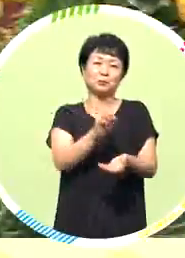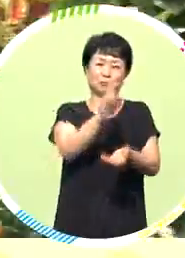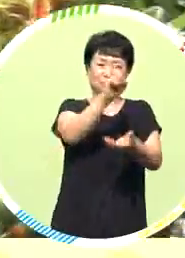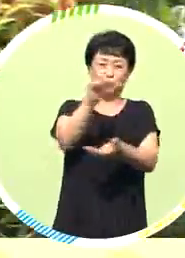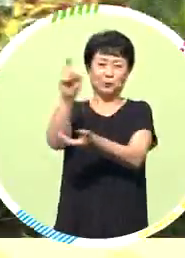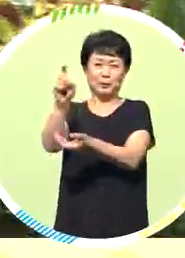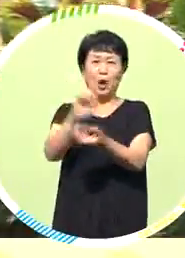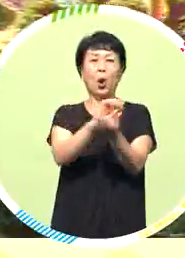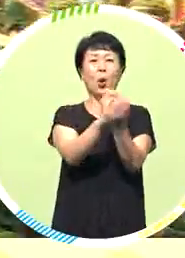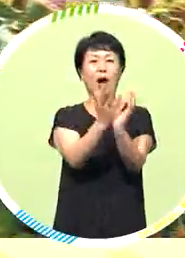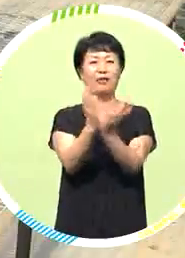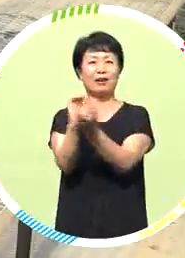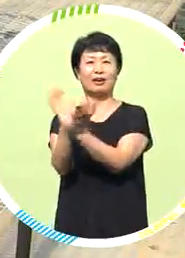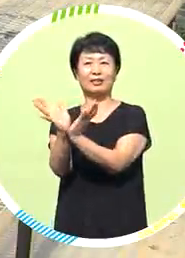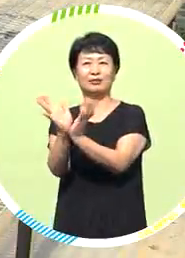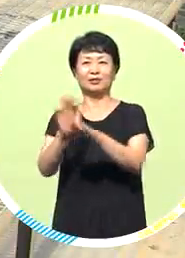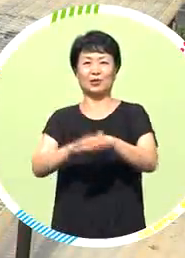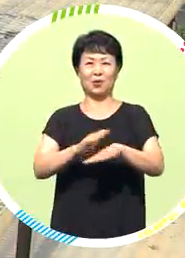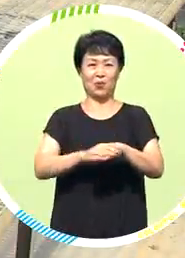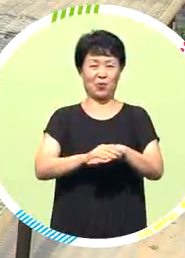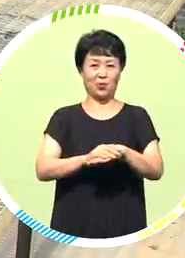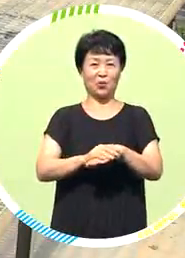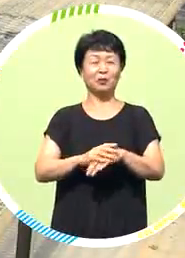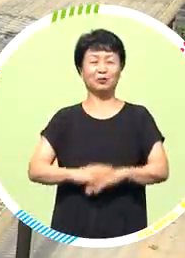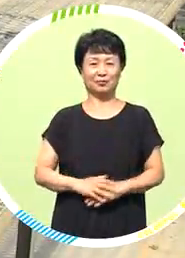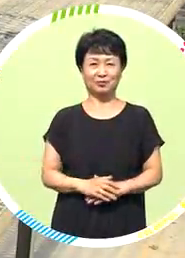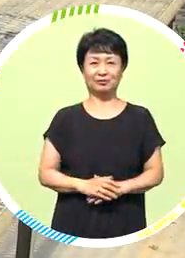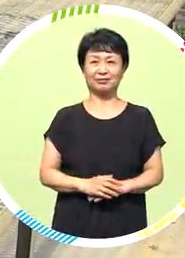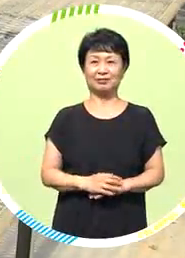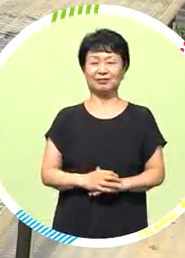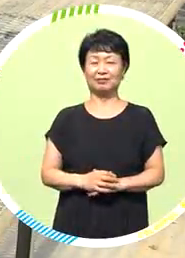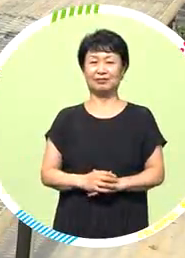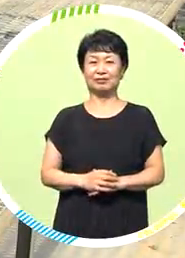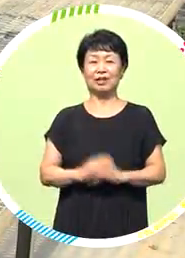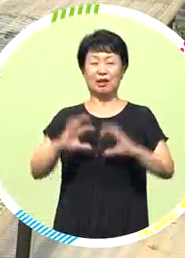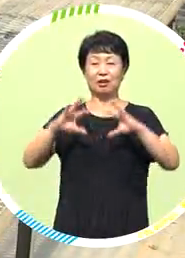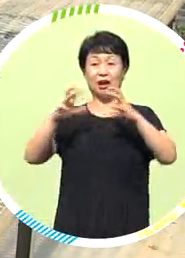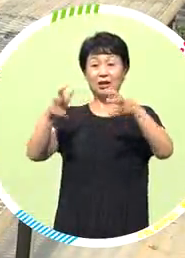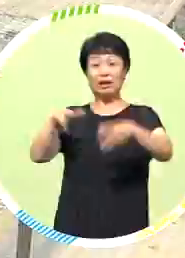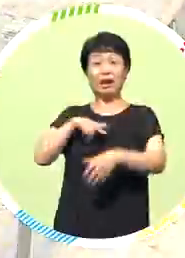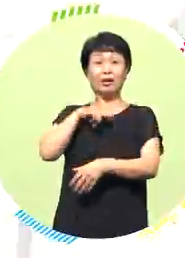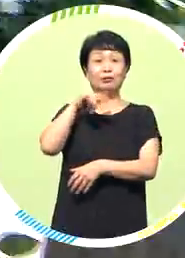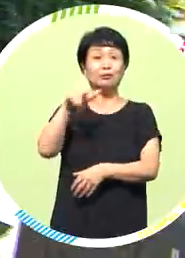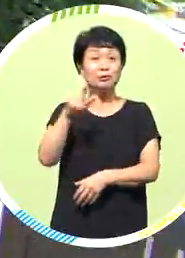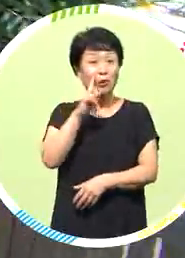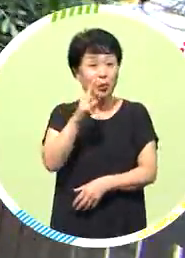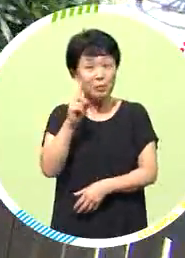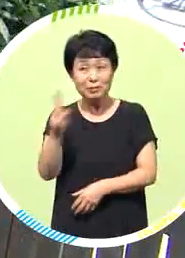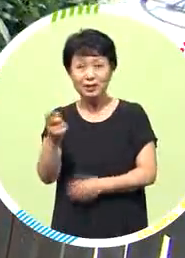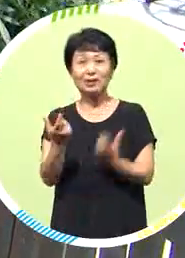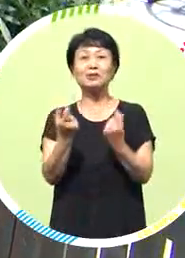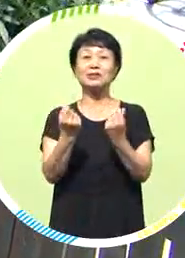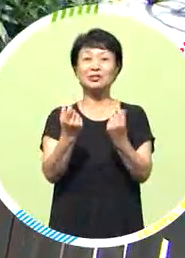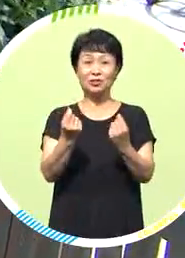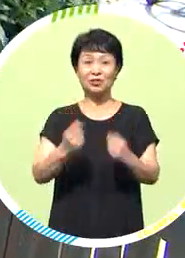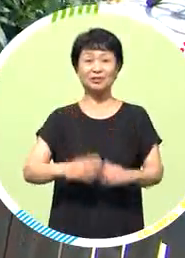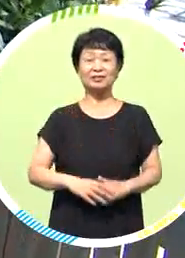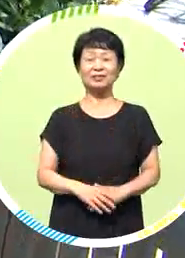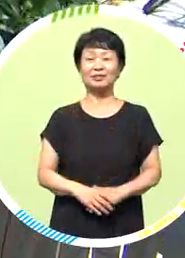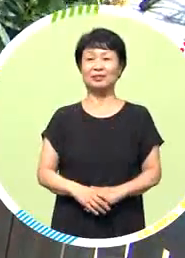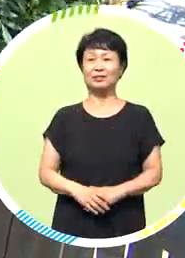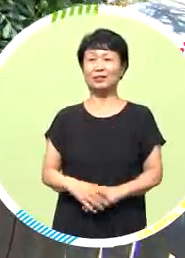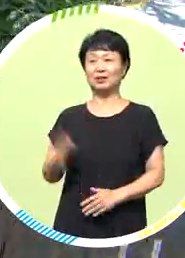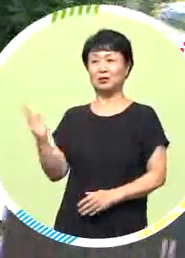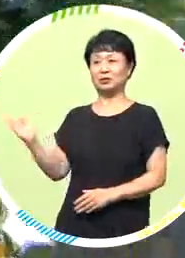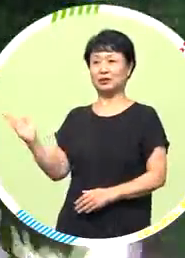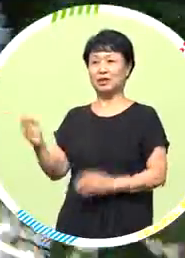ができるんです。 すごいアイデアですね。かわいい、 かわいいですよね。 海外ね、こんなのありますね。 どんなお花があるんですか？ こ